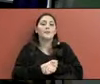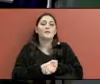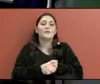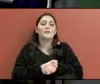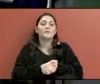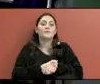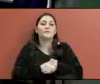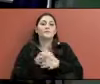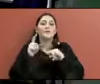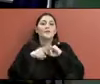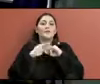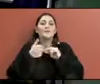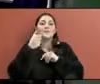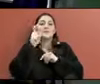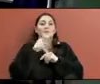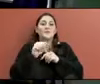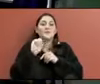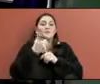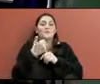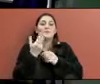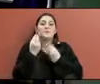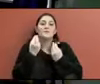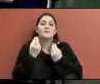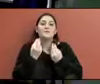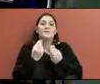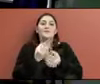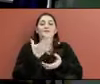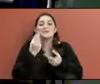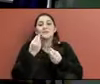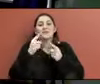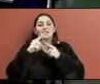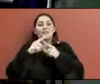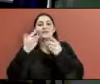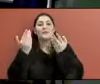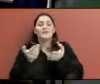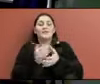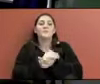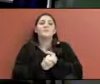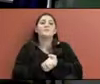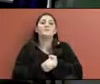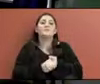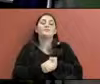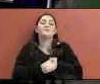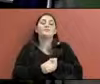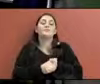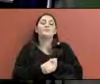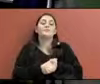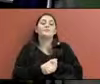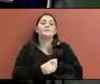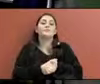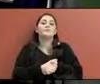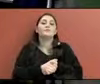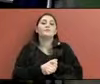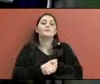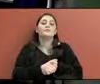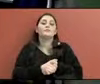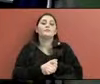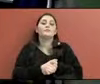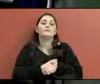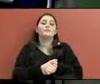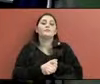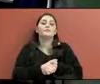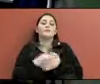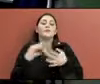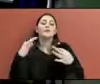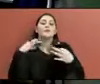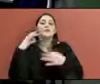çok şıksın. Teşekkür ederim kardeşim. Sağ ol. Ahmet Şahiner, Sayın Müdürümüze selamlar. Ayrıca